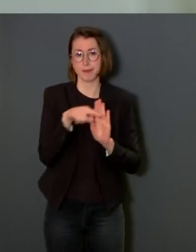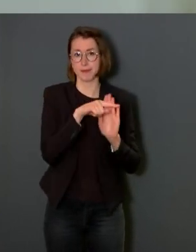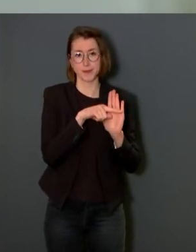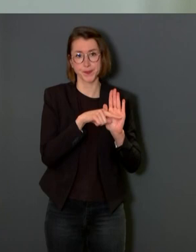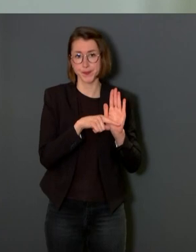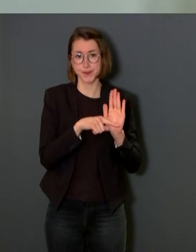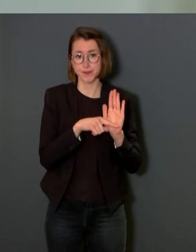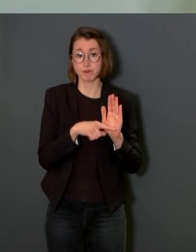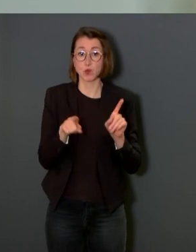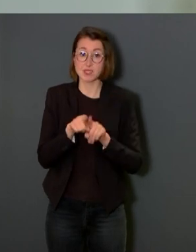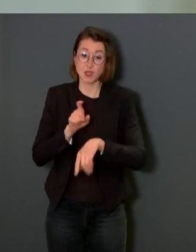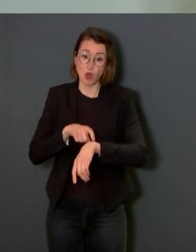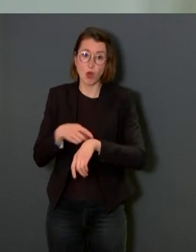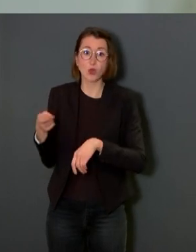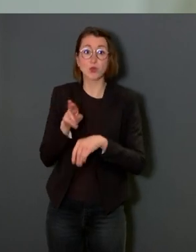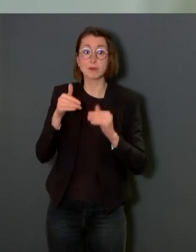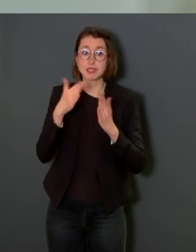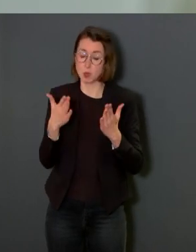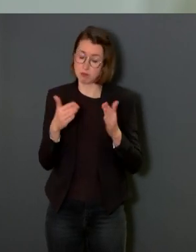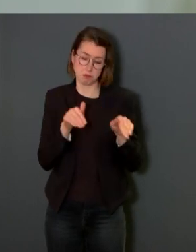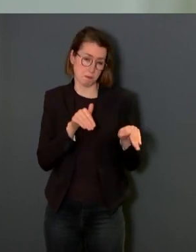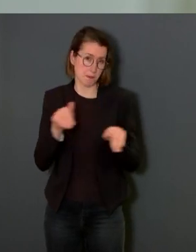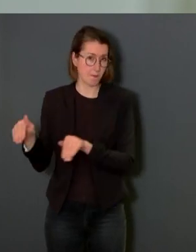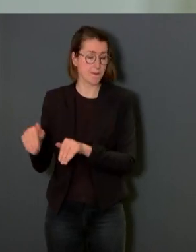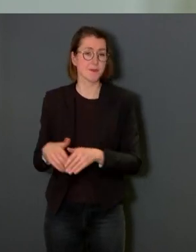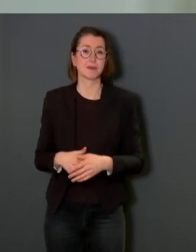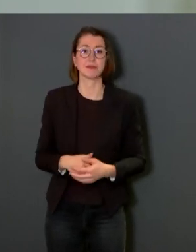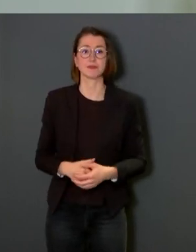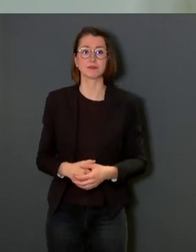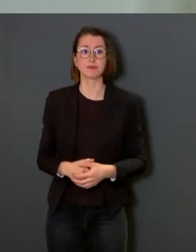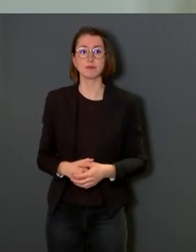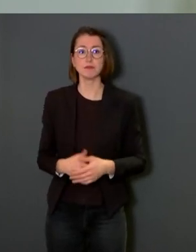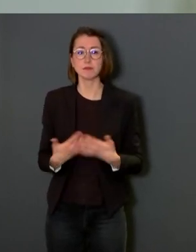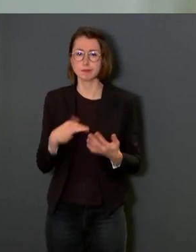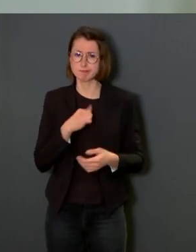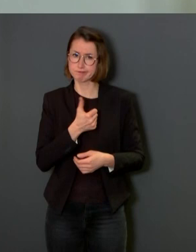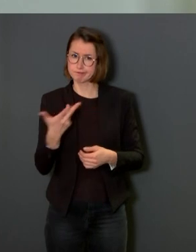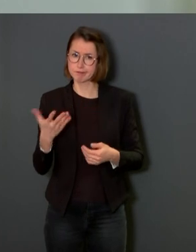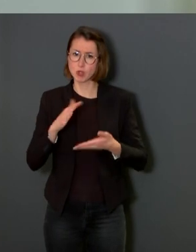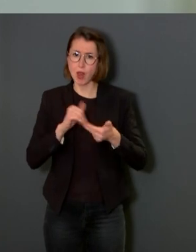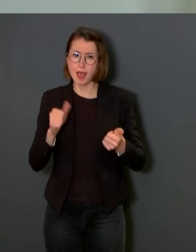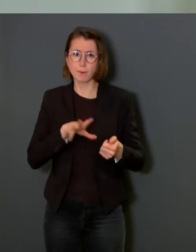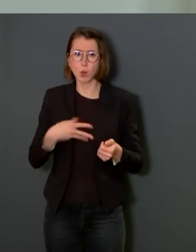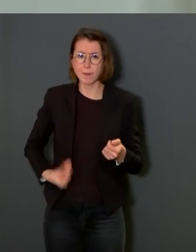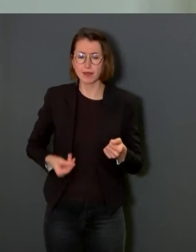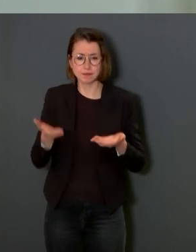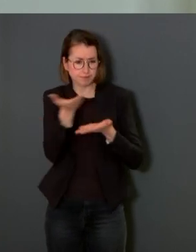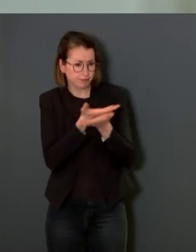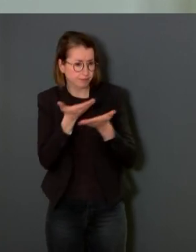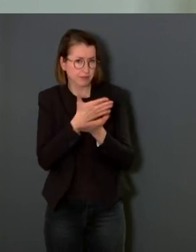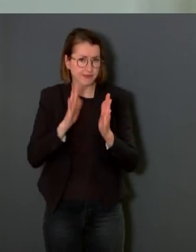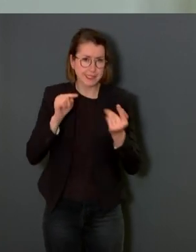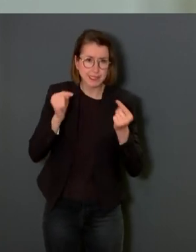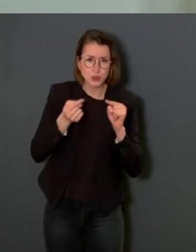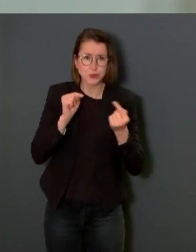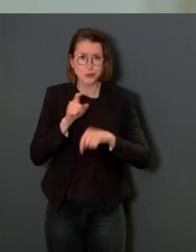couvre-feu, considérant, et après en avoir discuté avec un certain nombre de collègues bourgmestres, que ce couvre-feu à